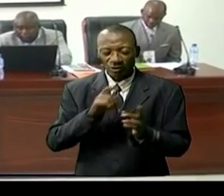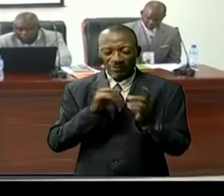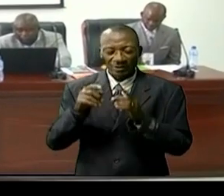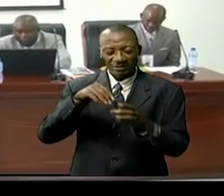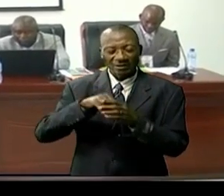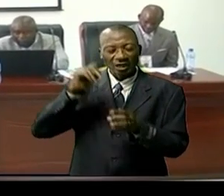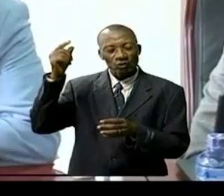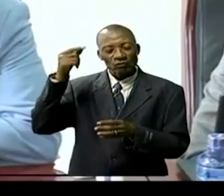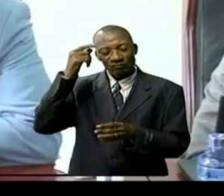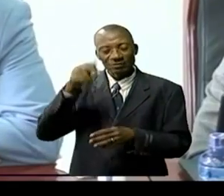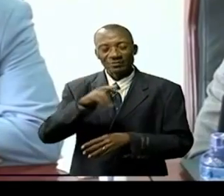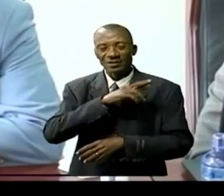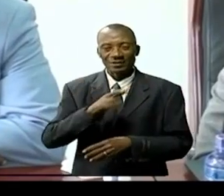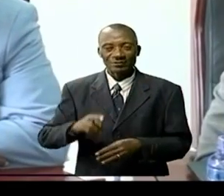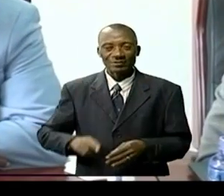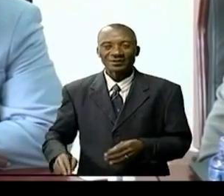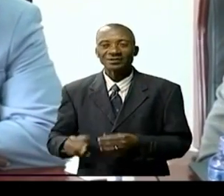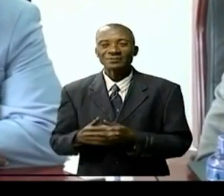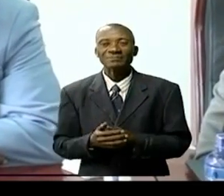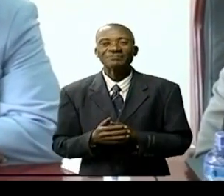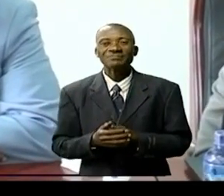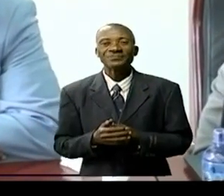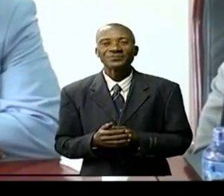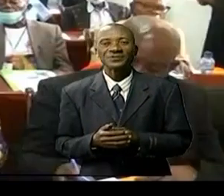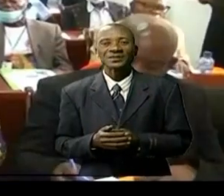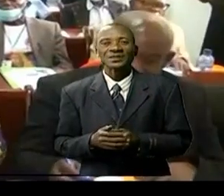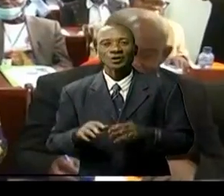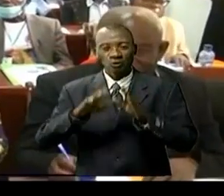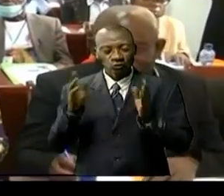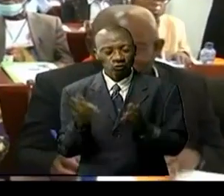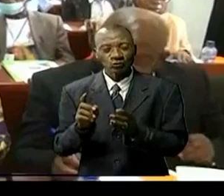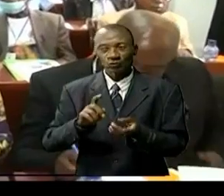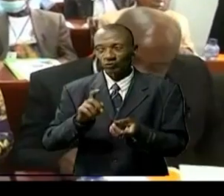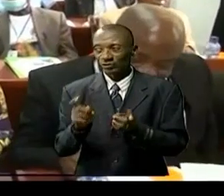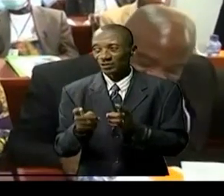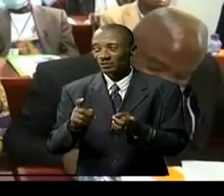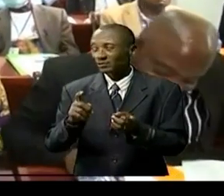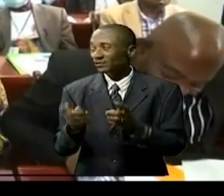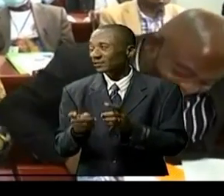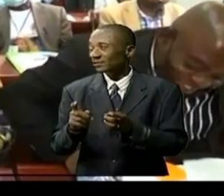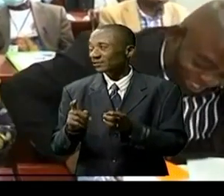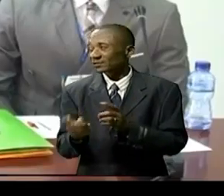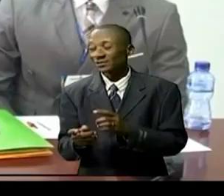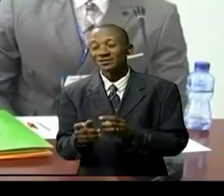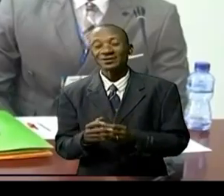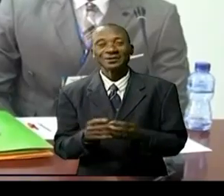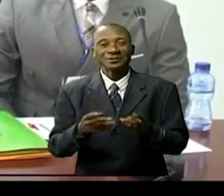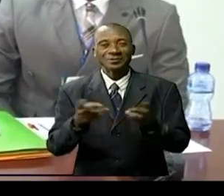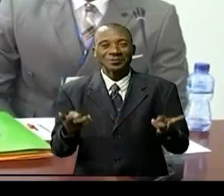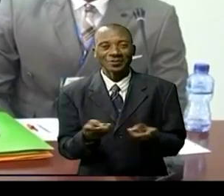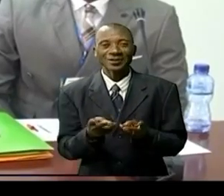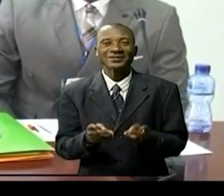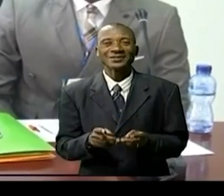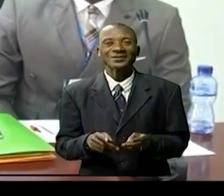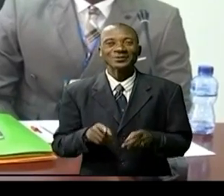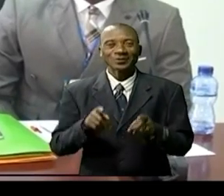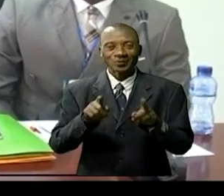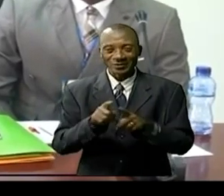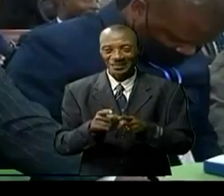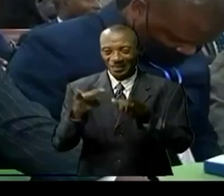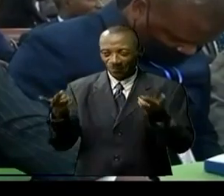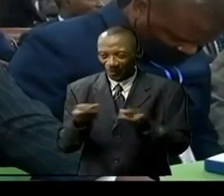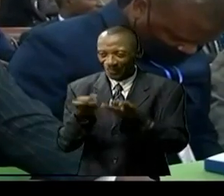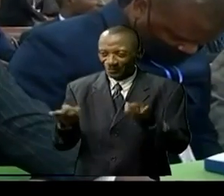seulement de développement qui rationalise la transformation de l'espace pour le rendre plus cohérent plus attractif plus compétitive économiquement